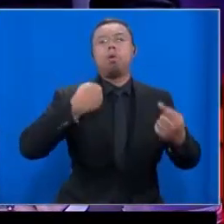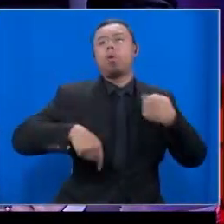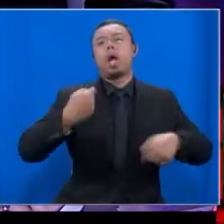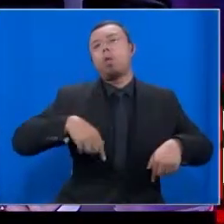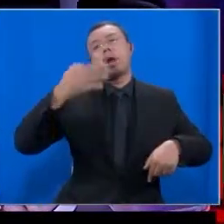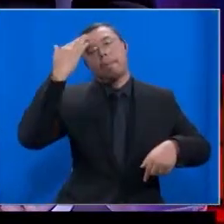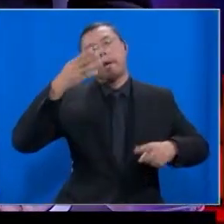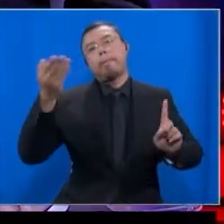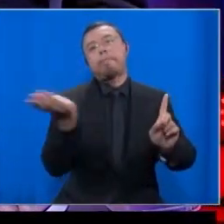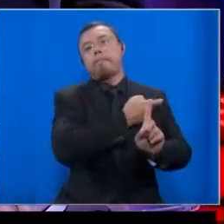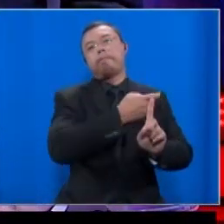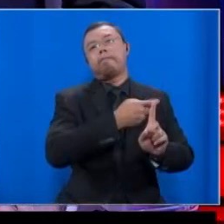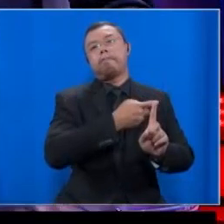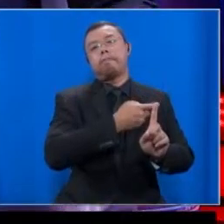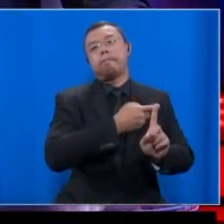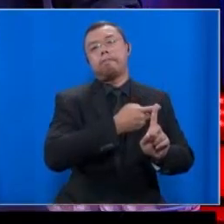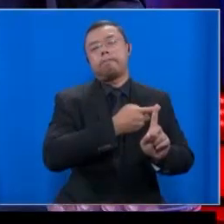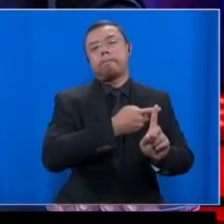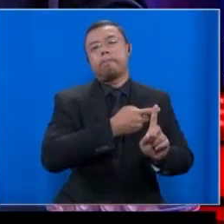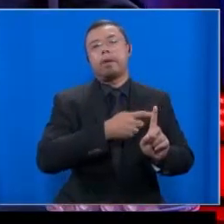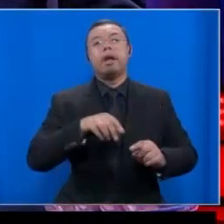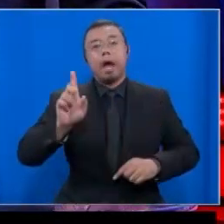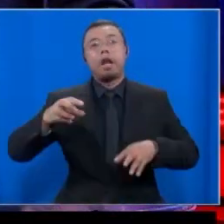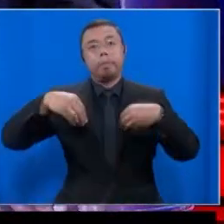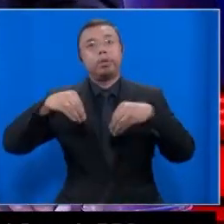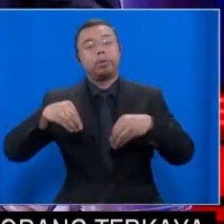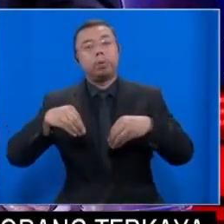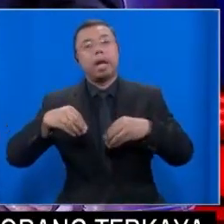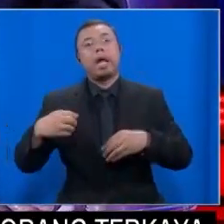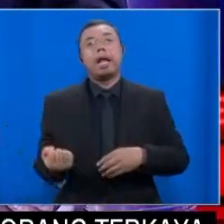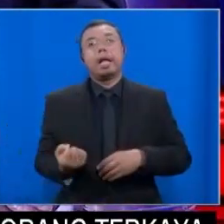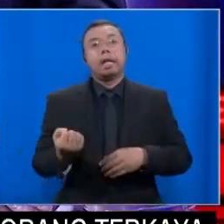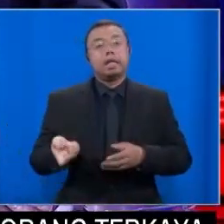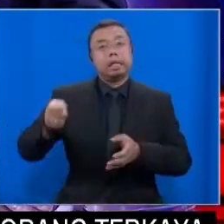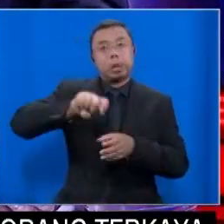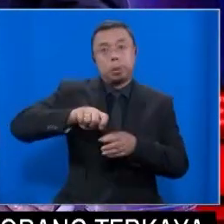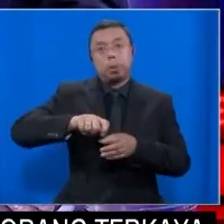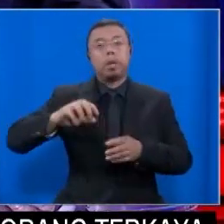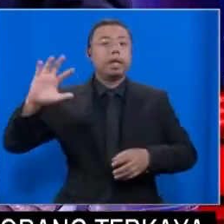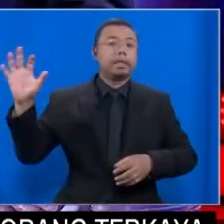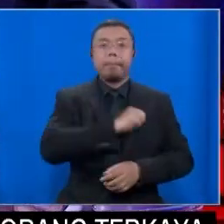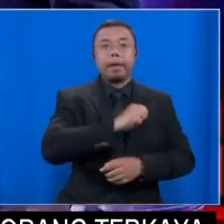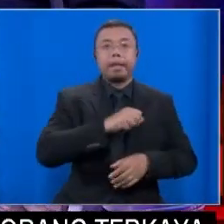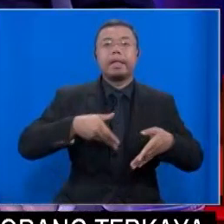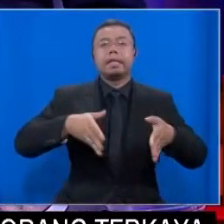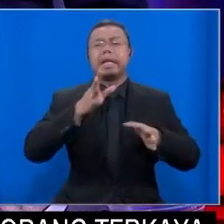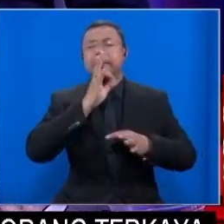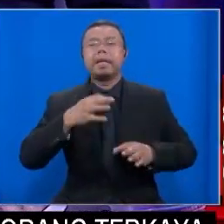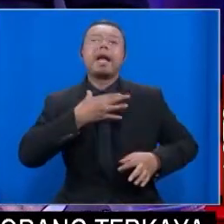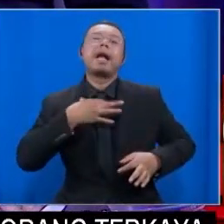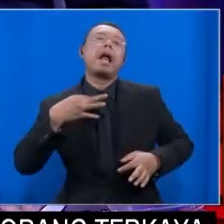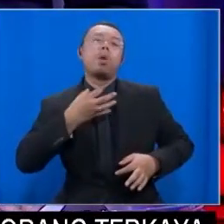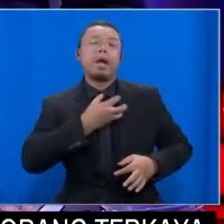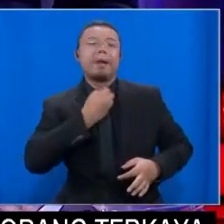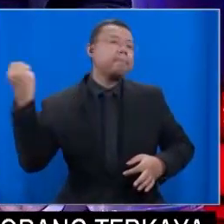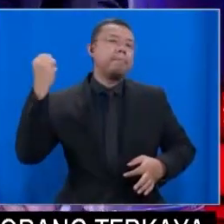akibat sabetan celurit perampok. Sementara itu, seorang pedagang sayur keliling menjadi korban penjambretan di jalan sepi. Perhiasan kalung emas